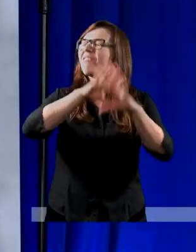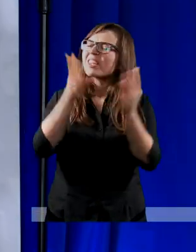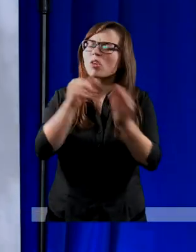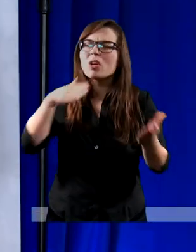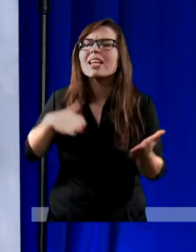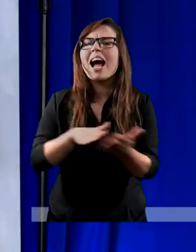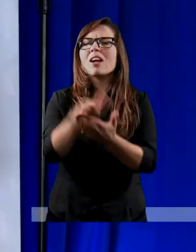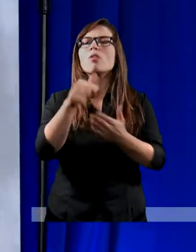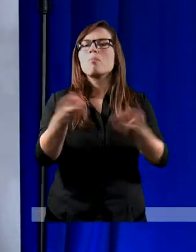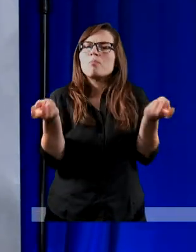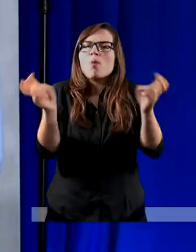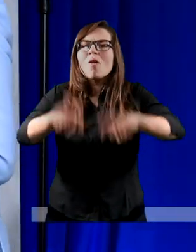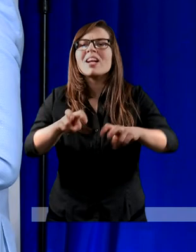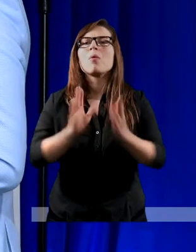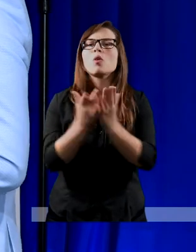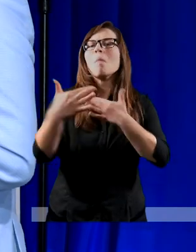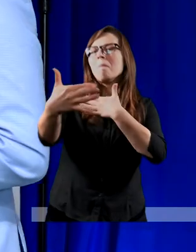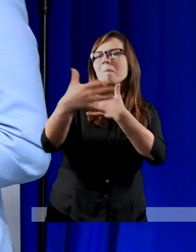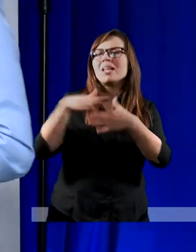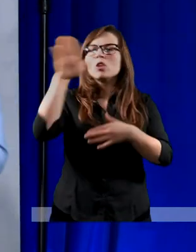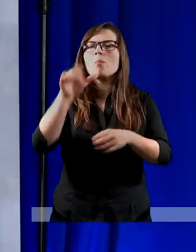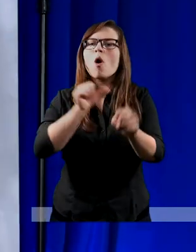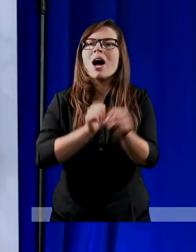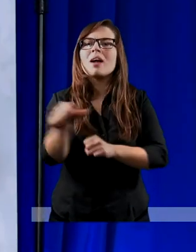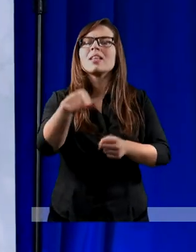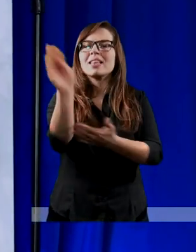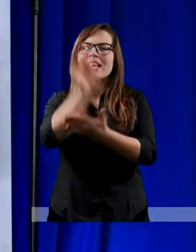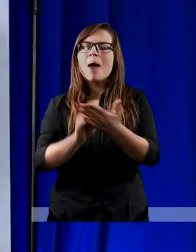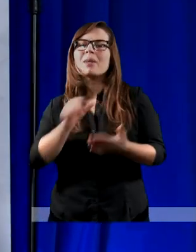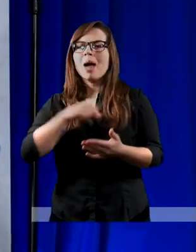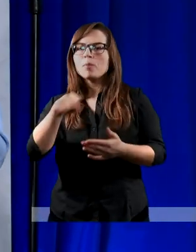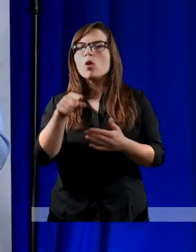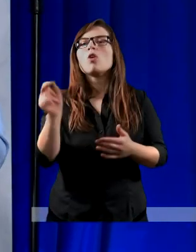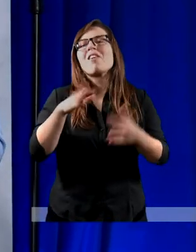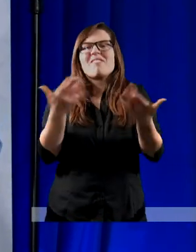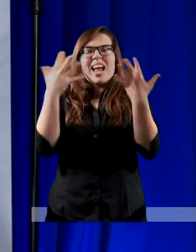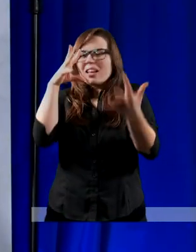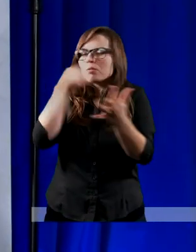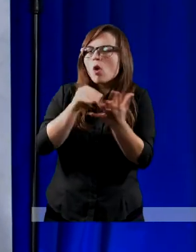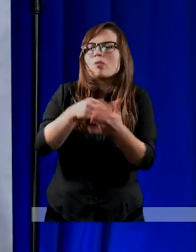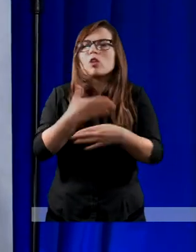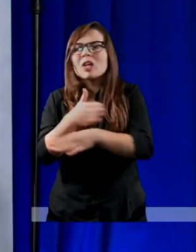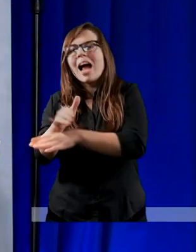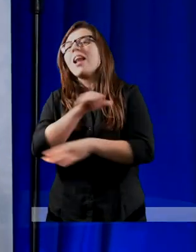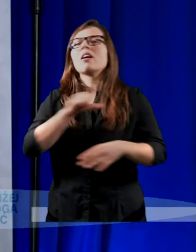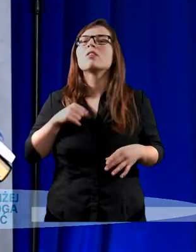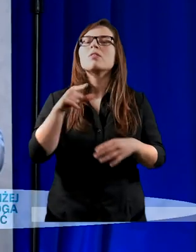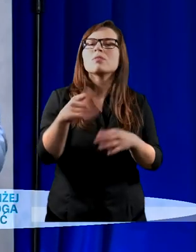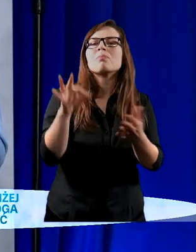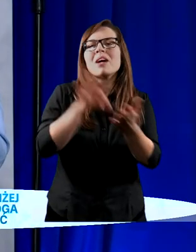wszystko się zaczęło. Powstała książka Bliżej Boga Być, sam ją napisałem, gdzie dzielę się doświadczeniami, takimi